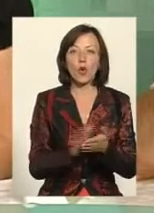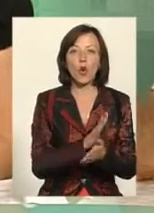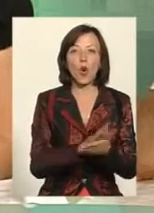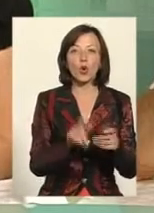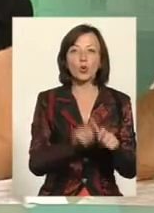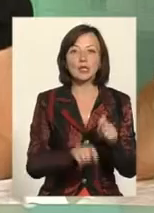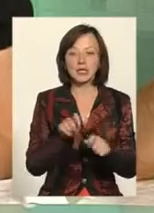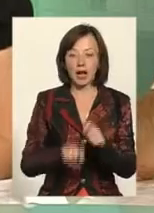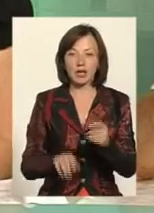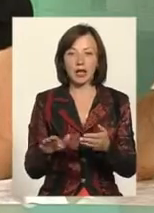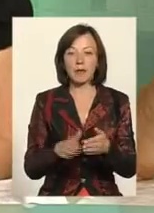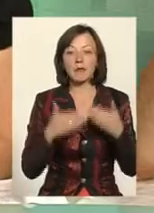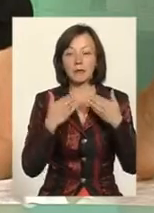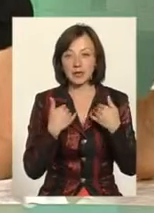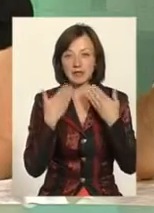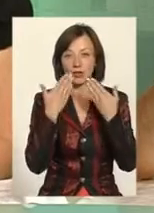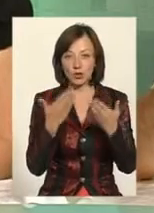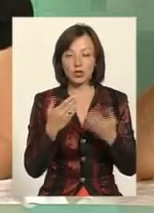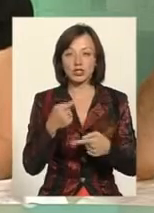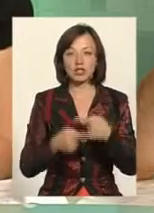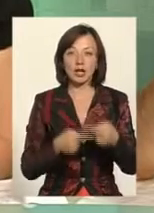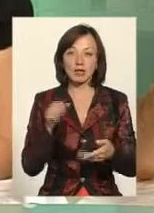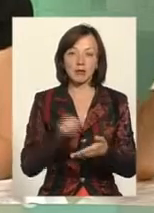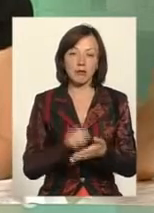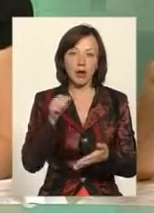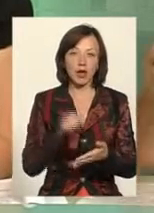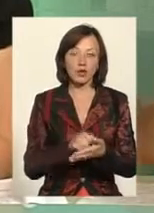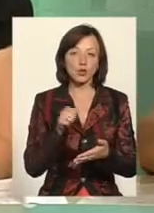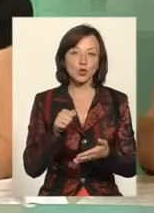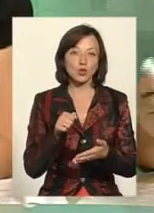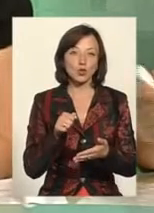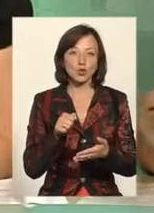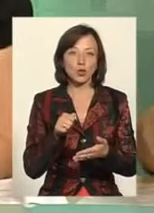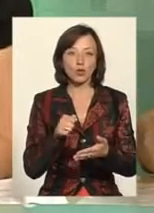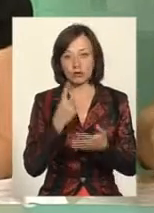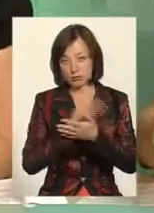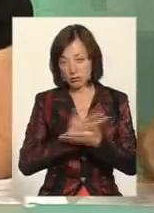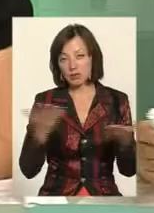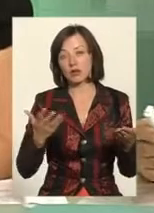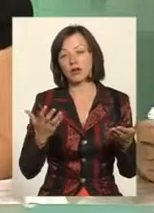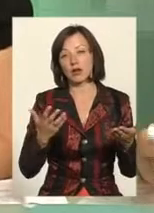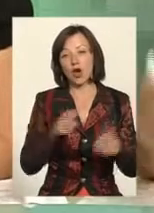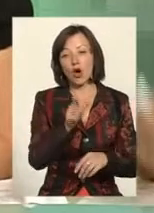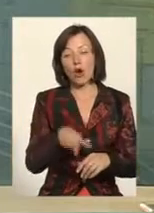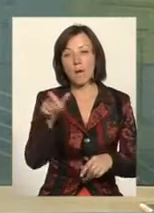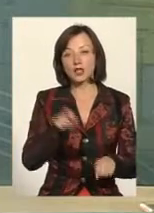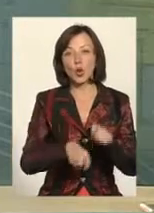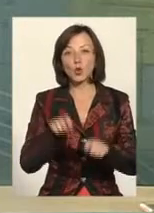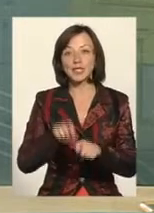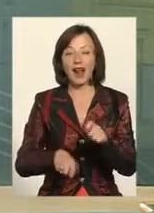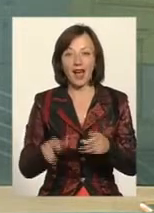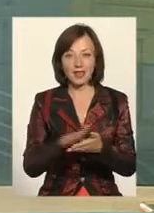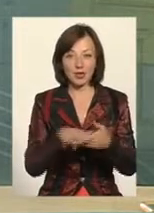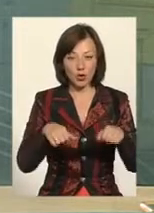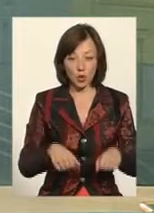Добровільно написав, ми звернулися через пресу, звернулися про добровільну громадську люстрацію. І ця людина